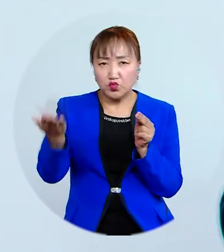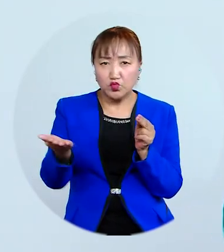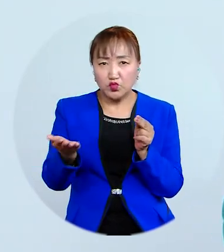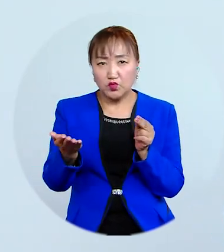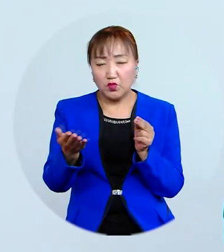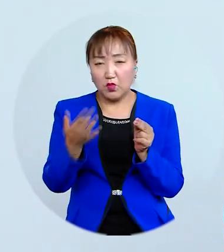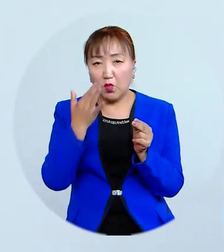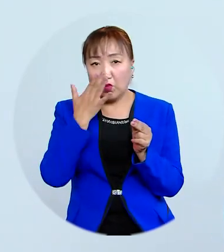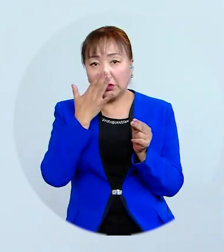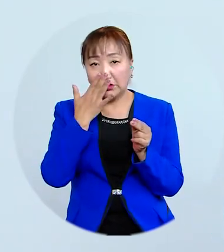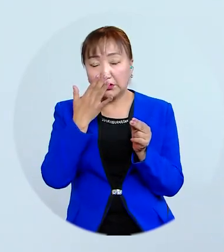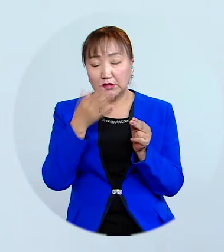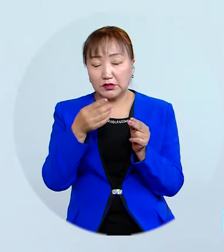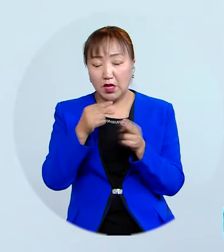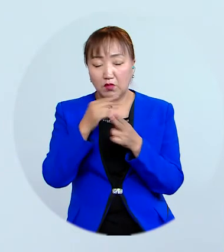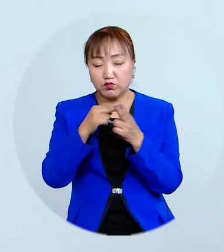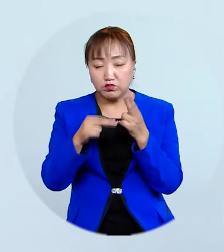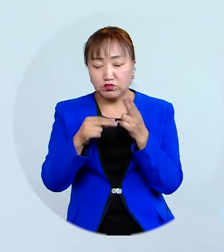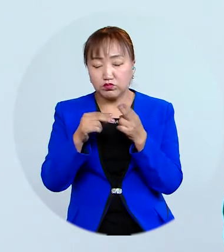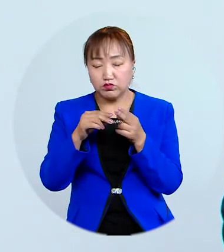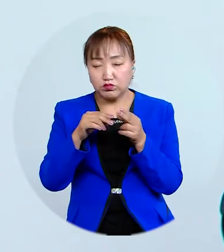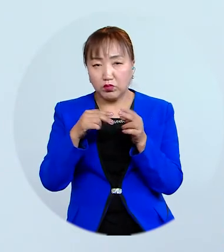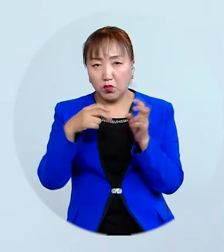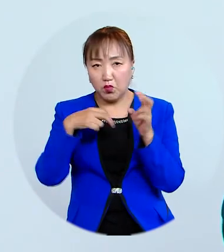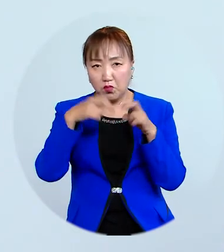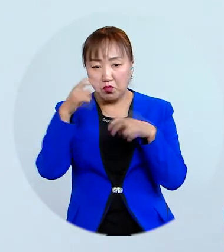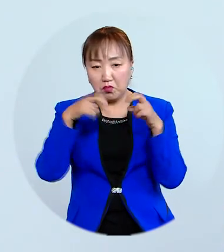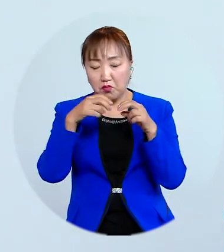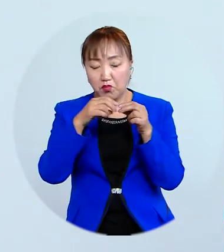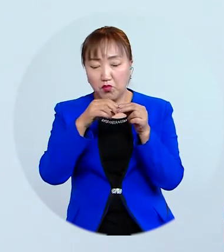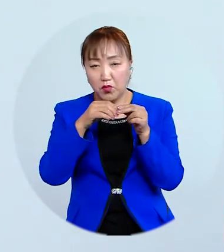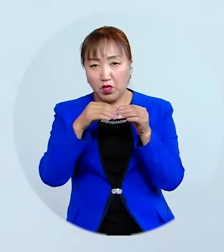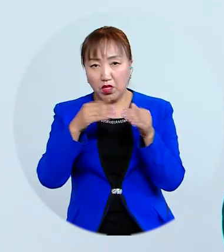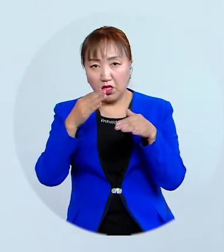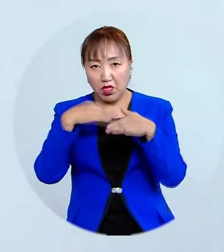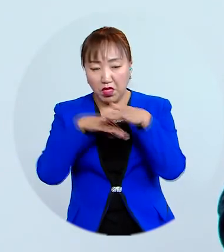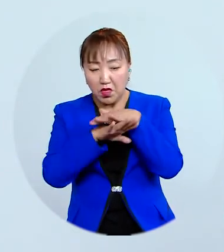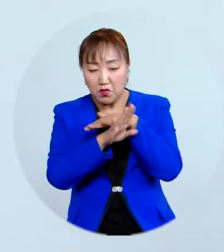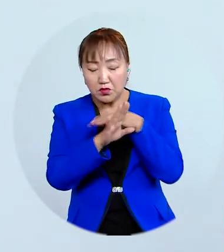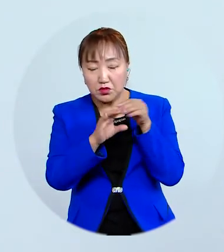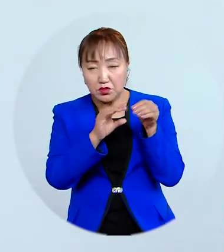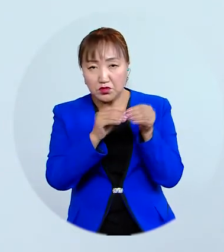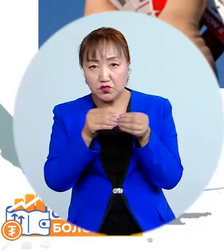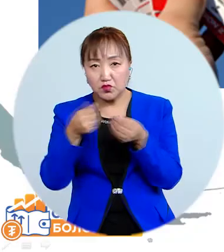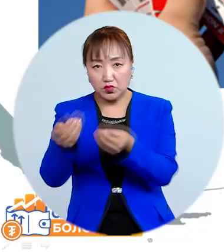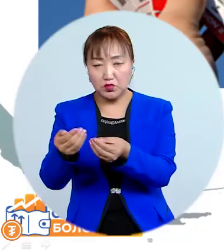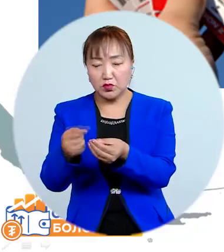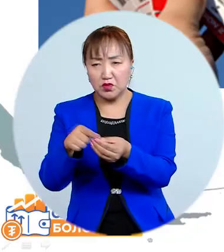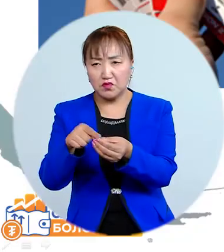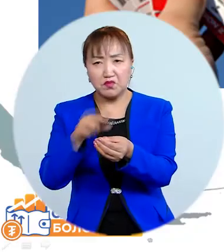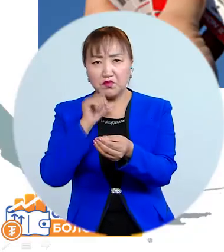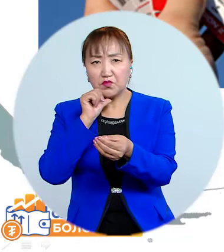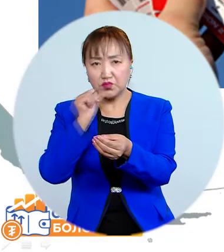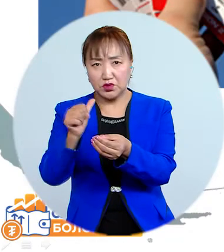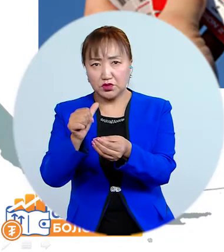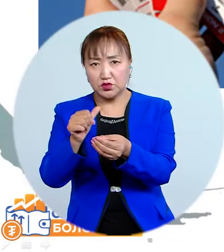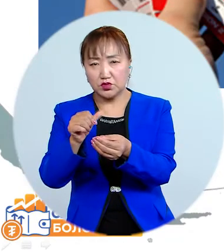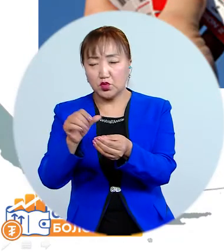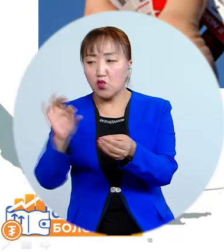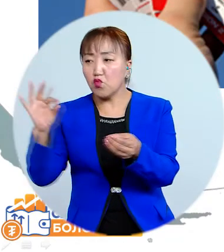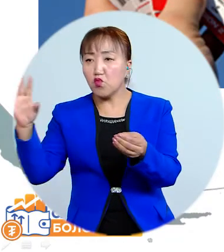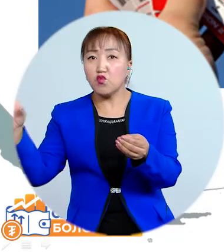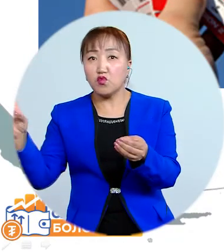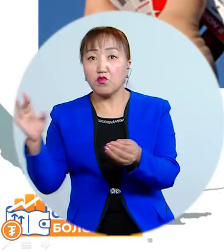нэг шаглалаад өглөө ч гэдэг юм уу те. Гэтэл нөгөөх нь давхар ингэ хөвөлцөн цаана плеттэн байж наан ингэ хүнийг